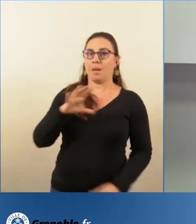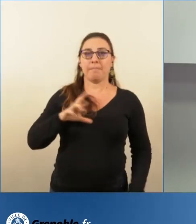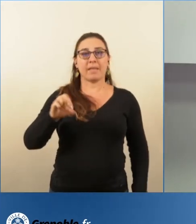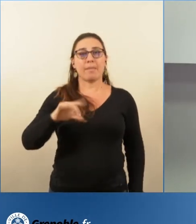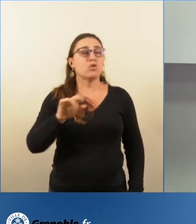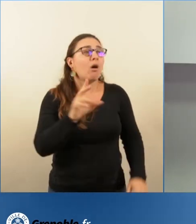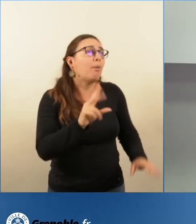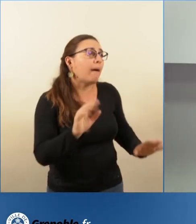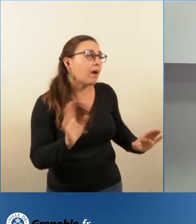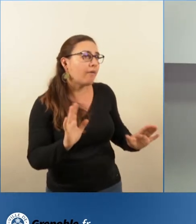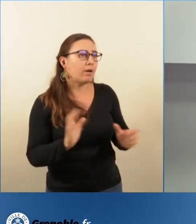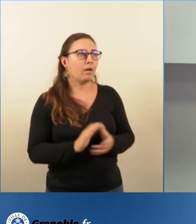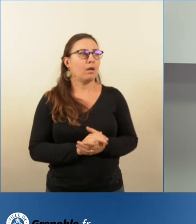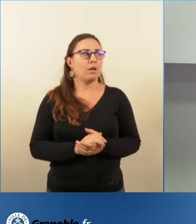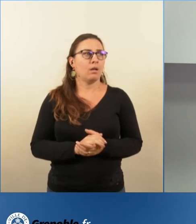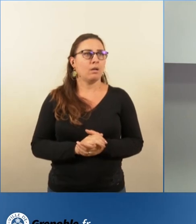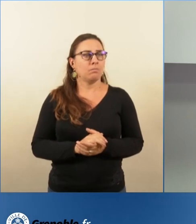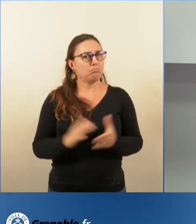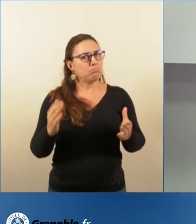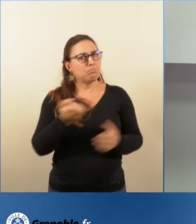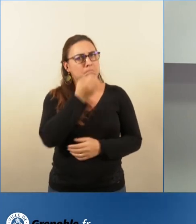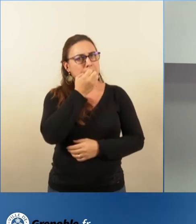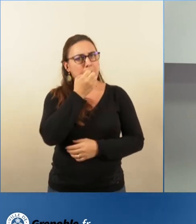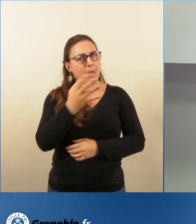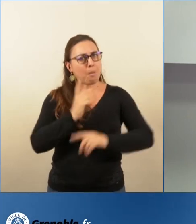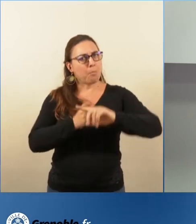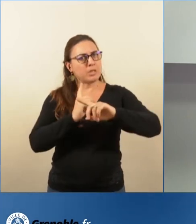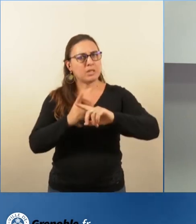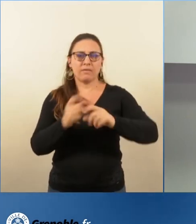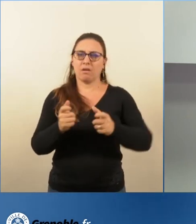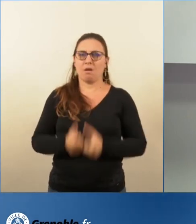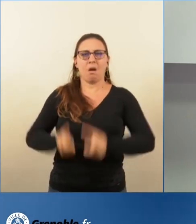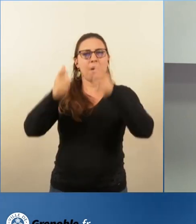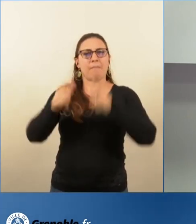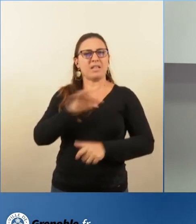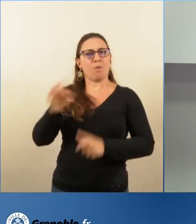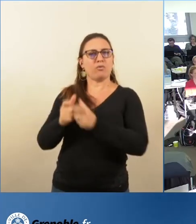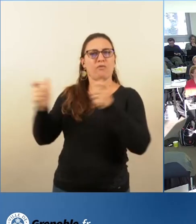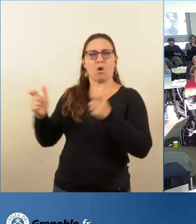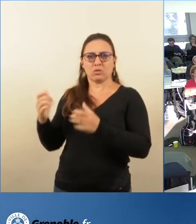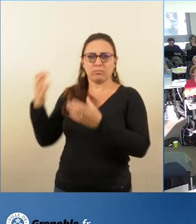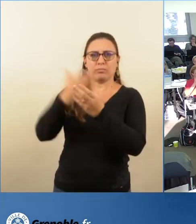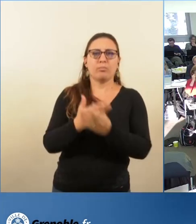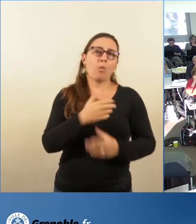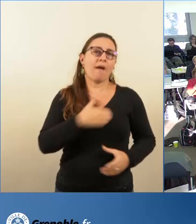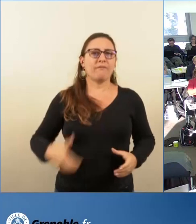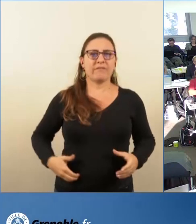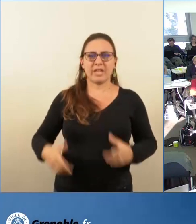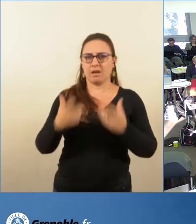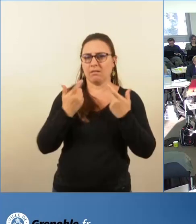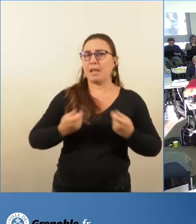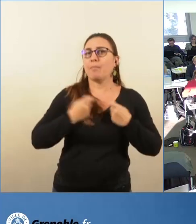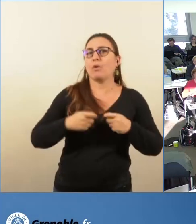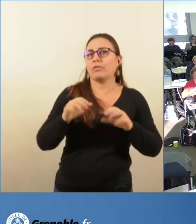juste moi je trouve que c'est très bien que ce soit pris au niveau des bâtiments de France évitera la ville de Grenoble d'avoir dépenser des sous mais du coup puisque